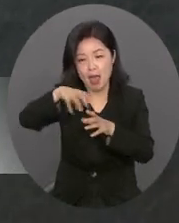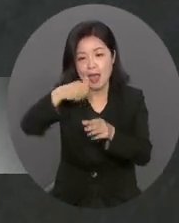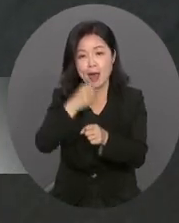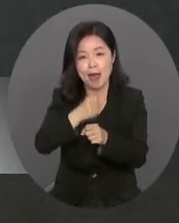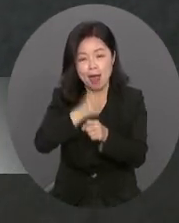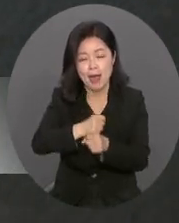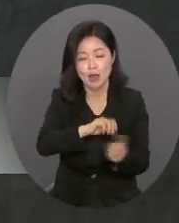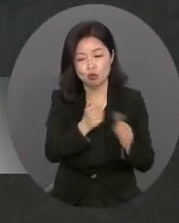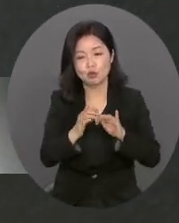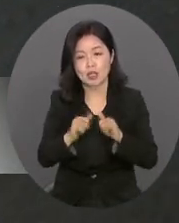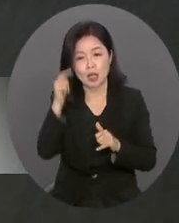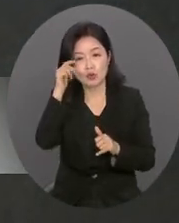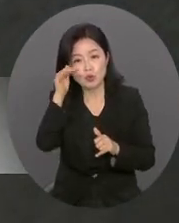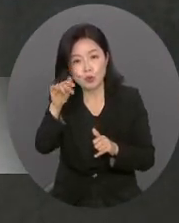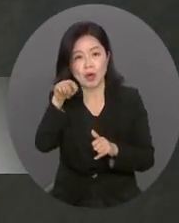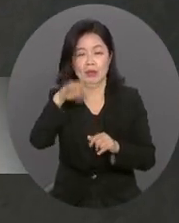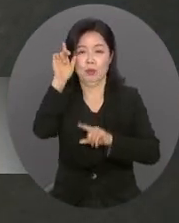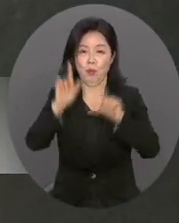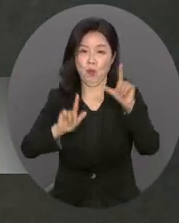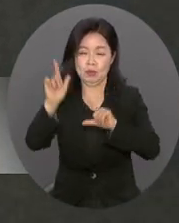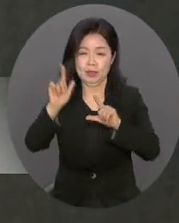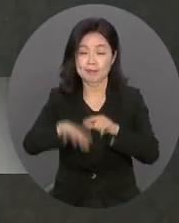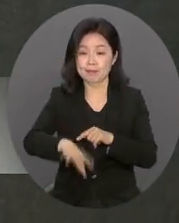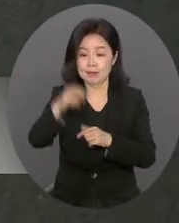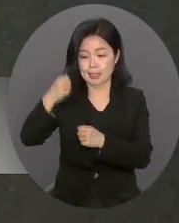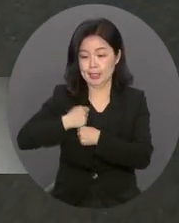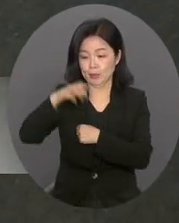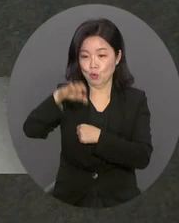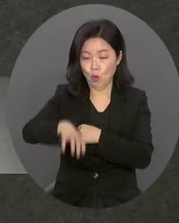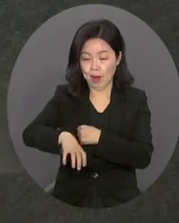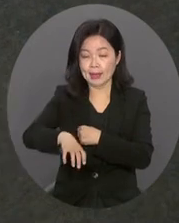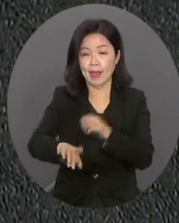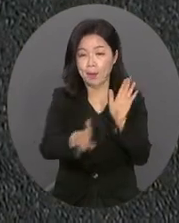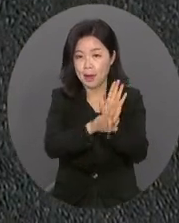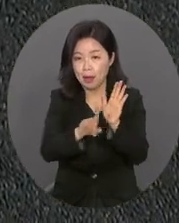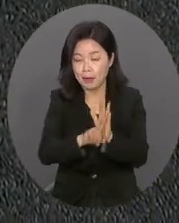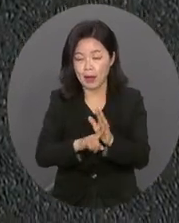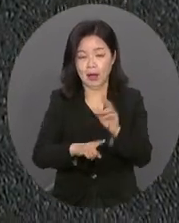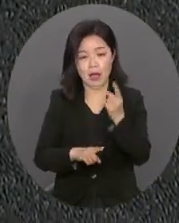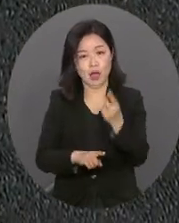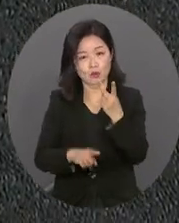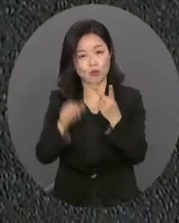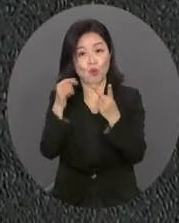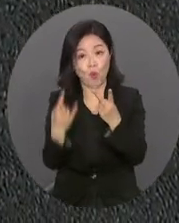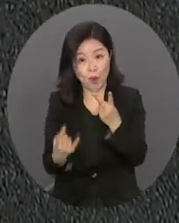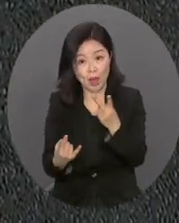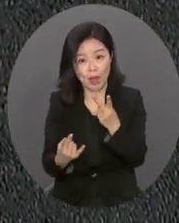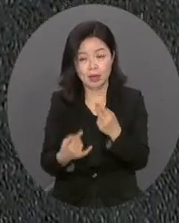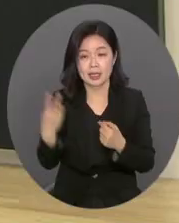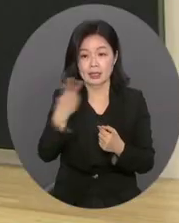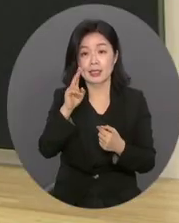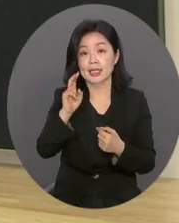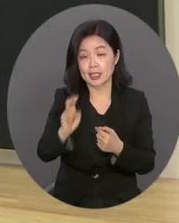희생자 추모비입니다. 지난 2018년 처음 상무관에 전시된 이후 두 차례 거듭 전시됐고, 지난 2020년 7월을